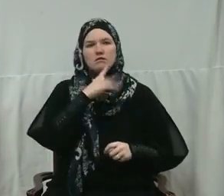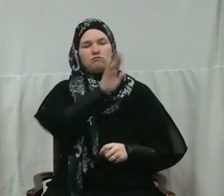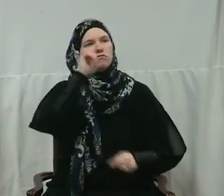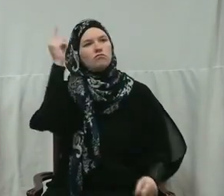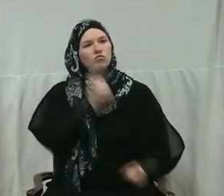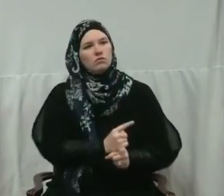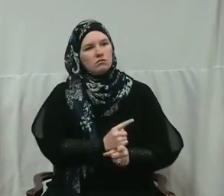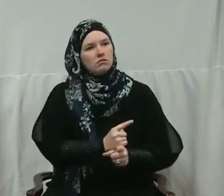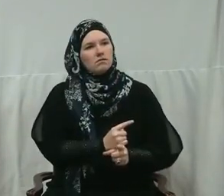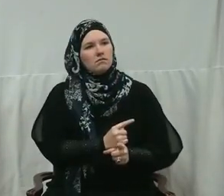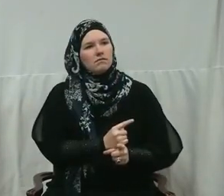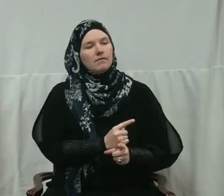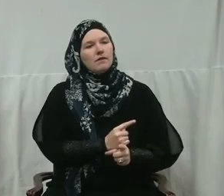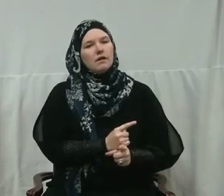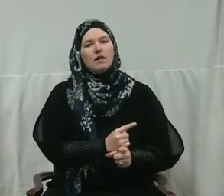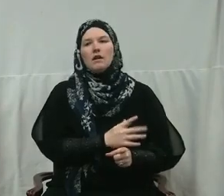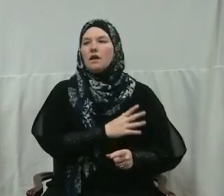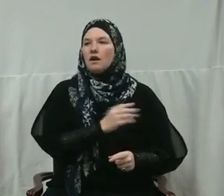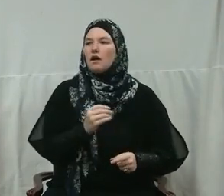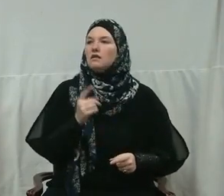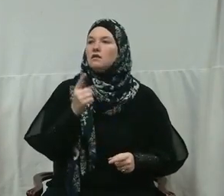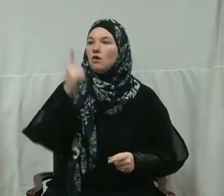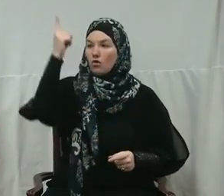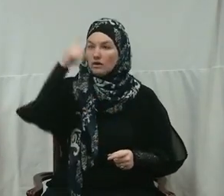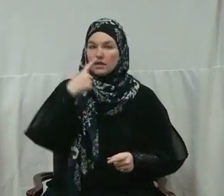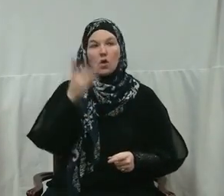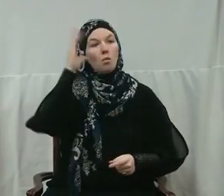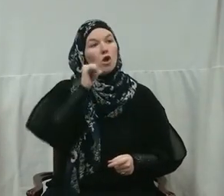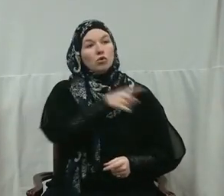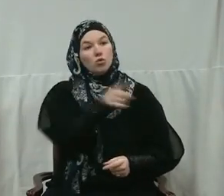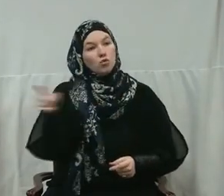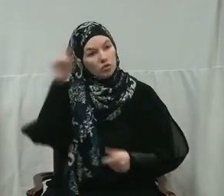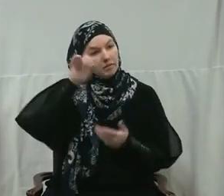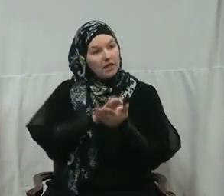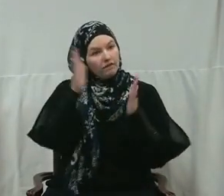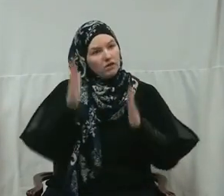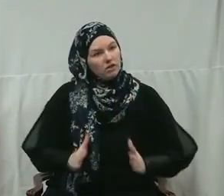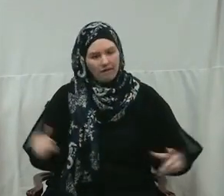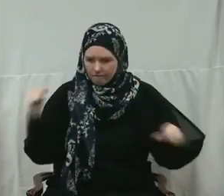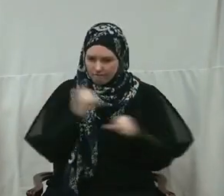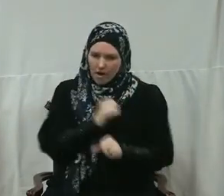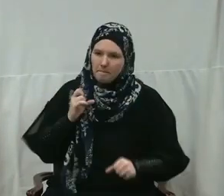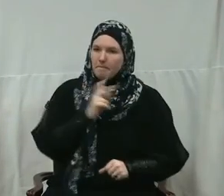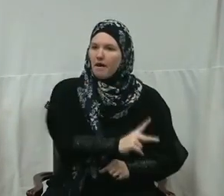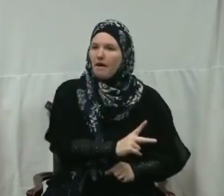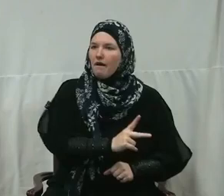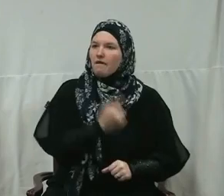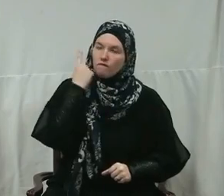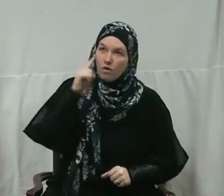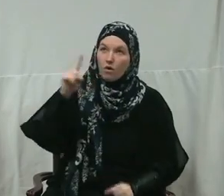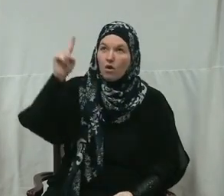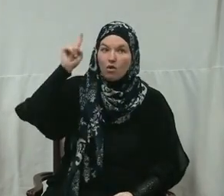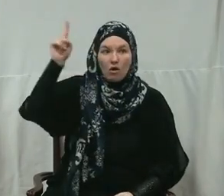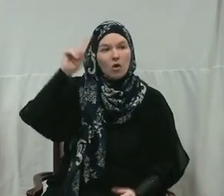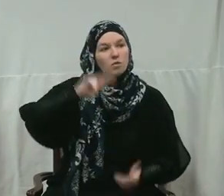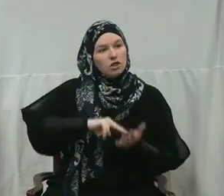سَبِيلِ اللَّهِ. And why don't you, the believers, fight back for the sake of Allah, which